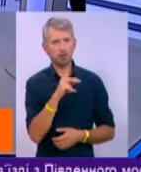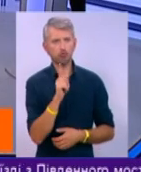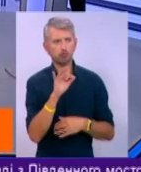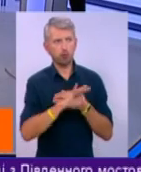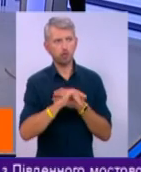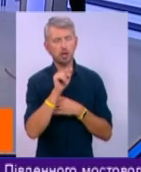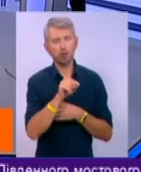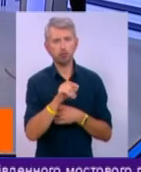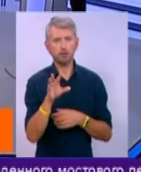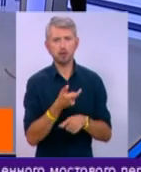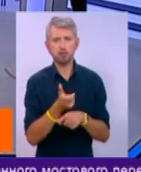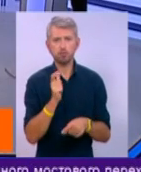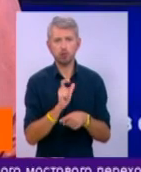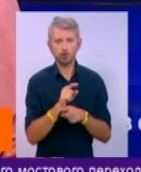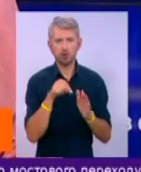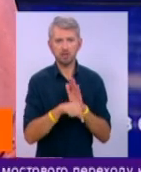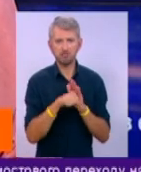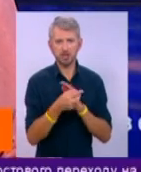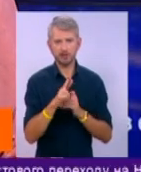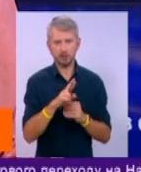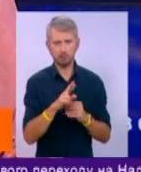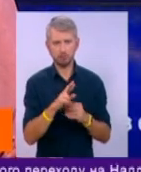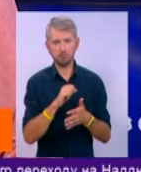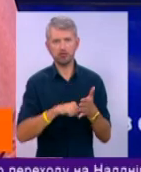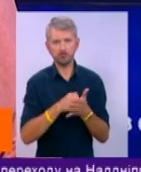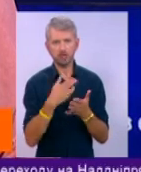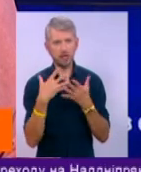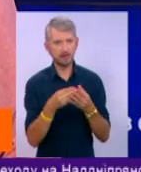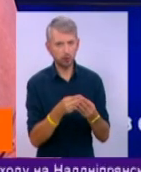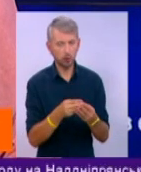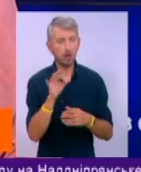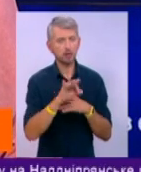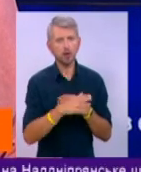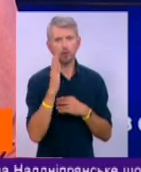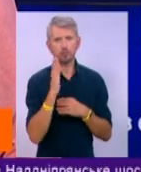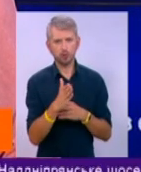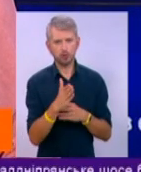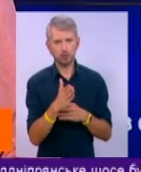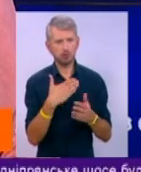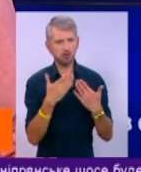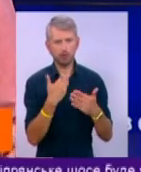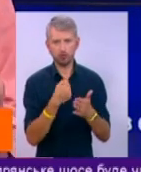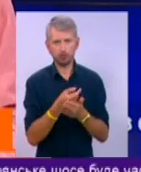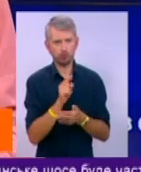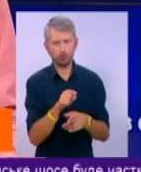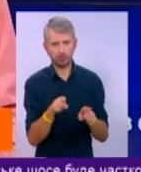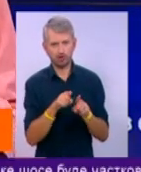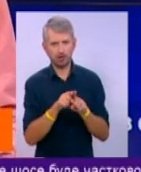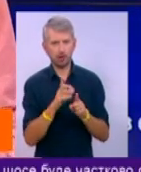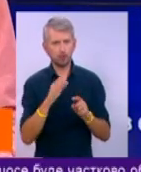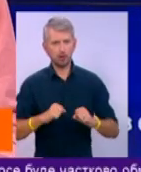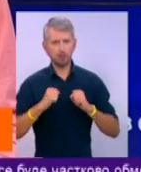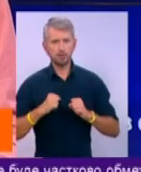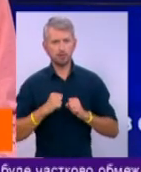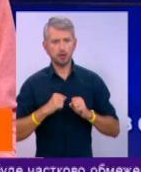Заходу все більше предметів для тиску. І, мабуть, Захід буде мінімалістично до цього ставитися, і хоча буде зараз намагатися